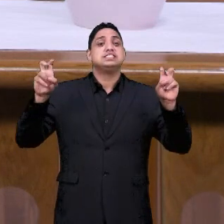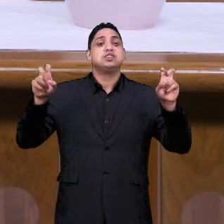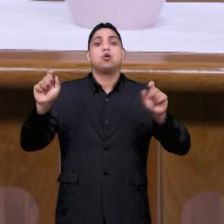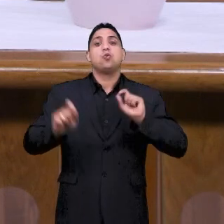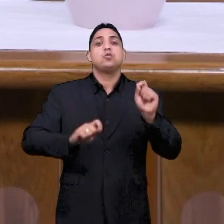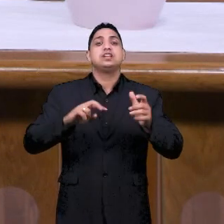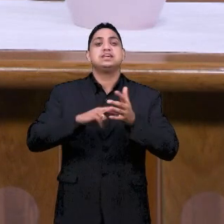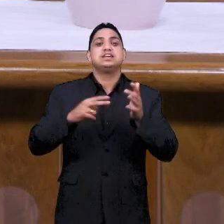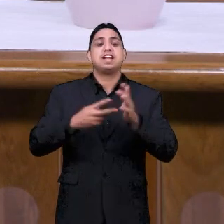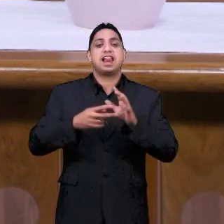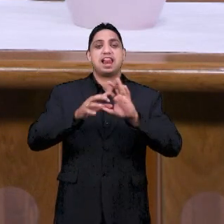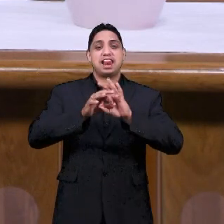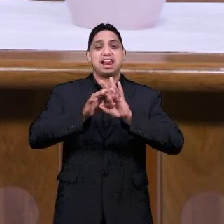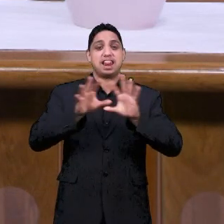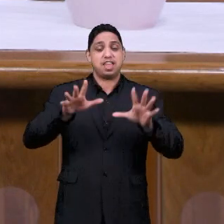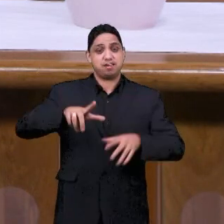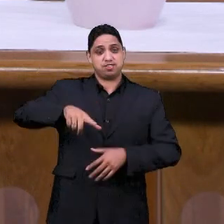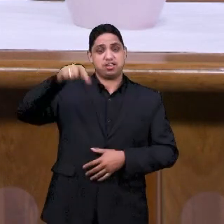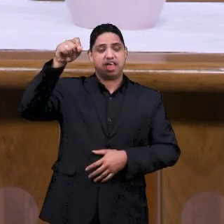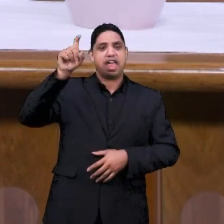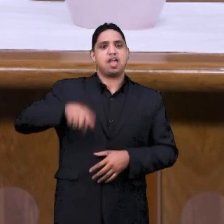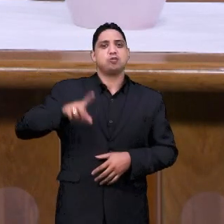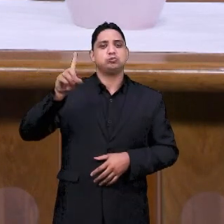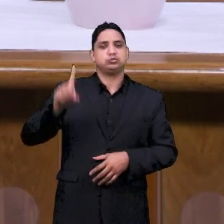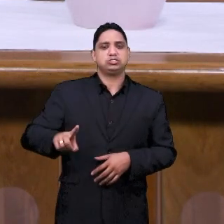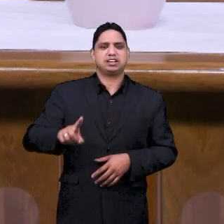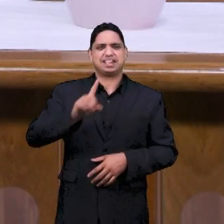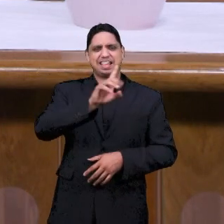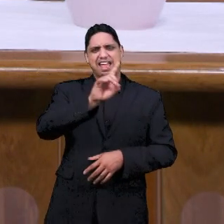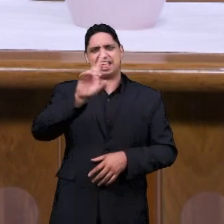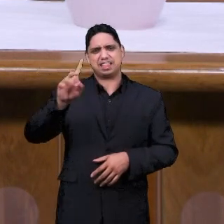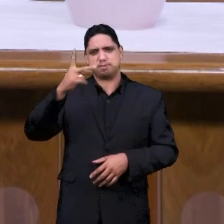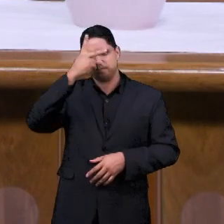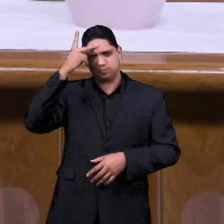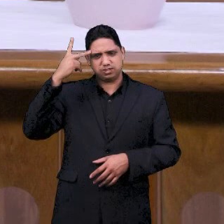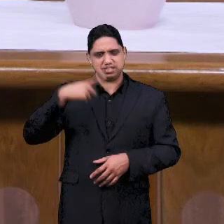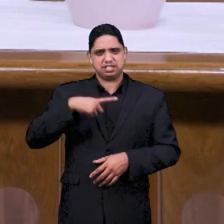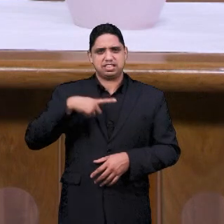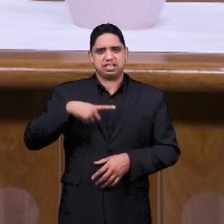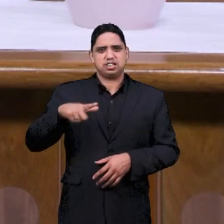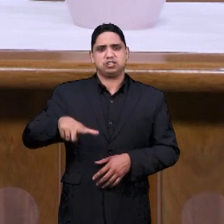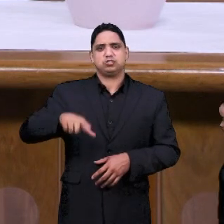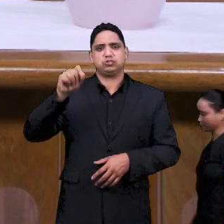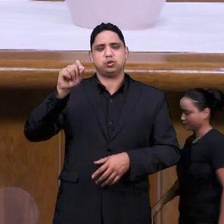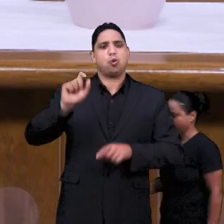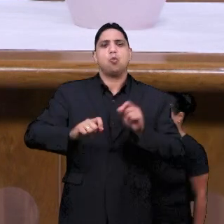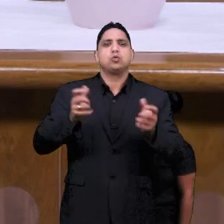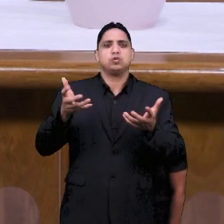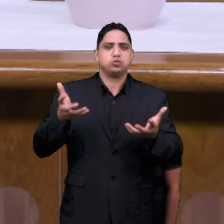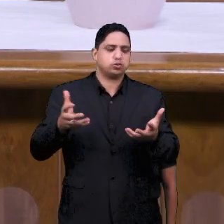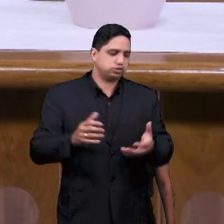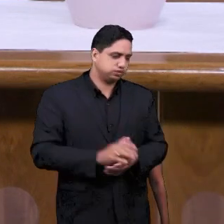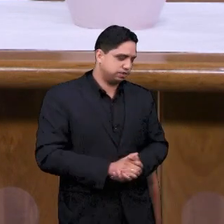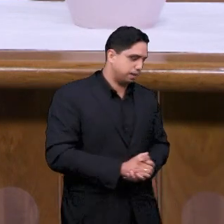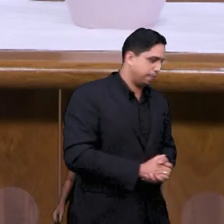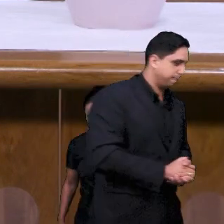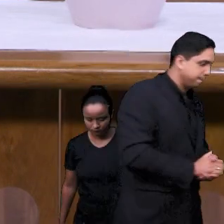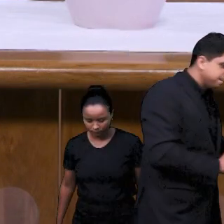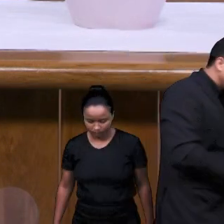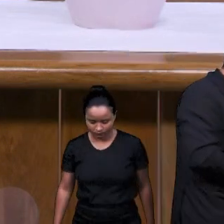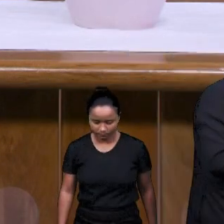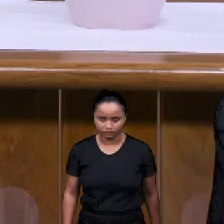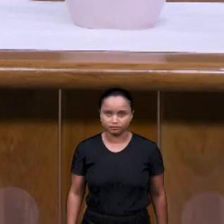libre arbitre. Libre arbitre, c'est le droit de chaque personne a de choisir ce qu'il veut. Très bien